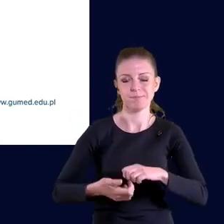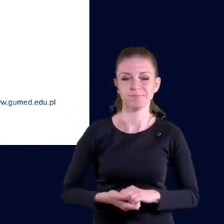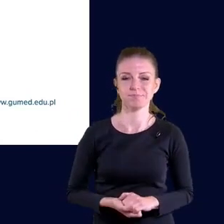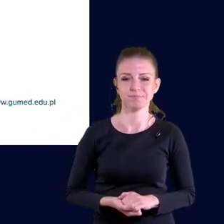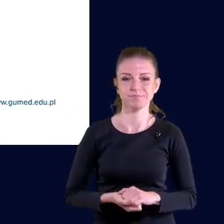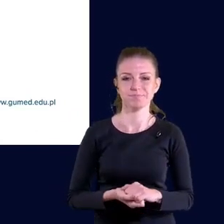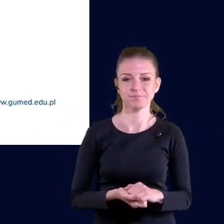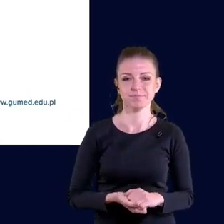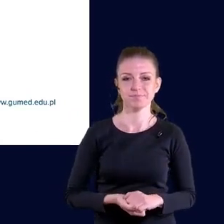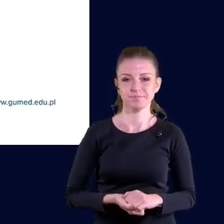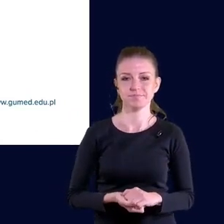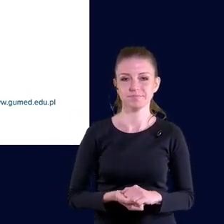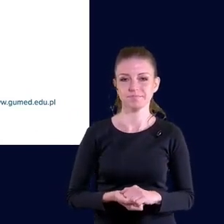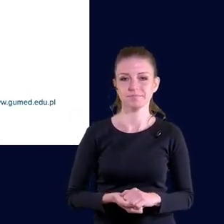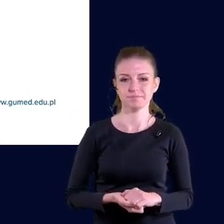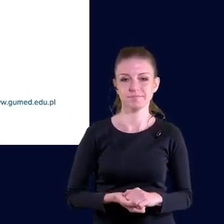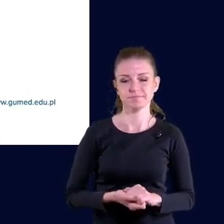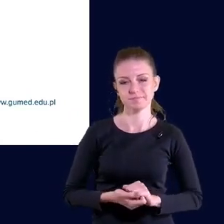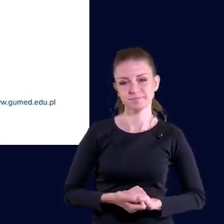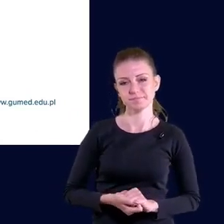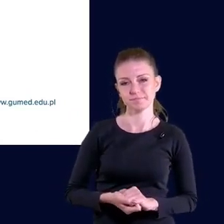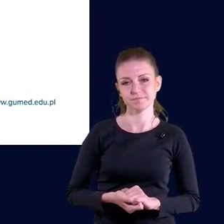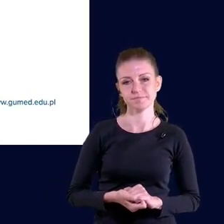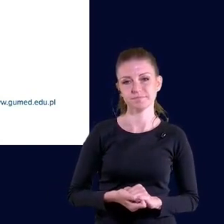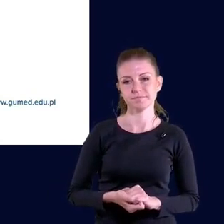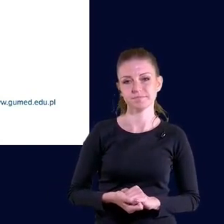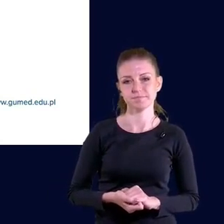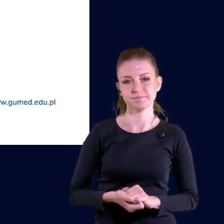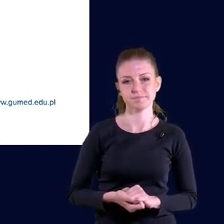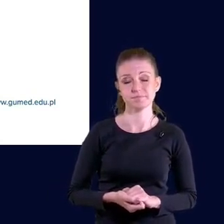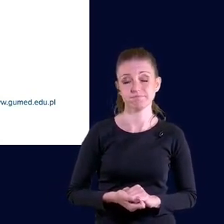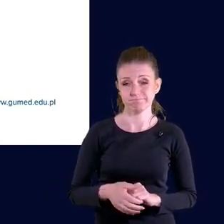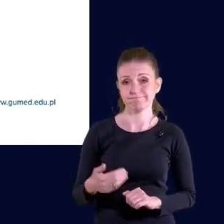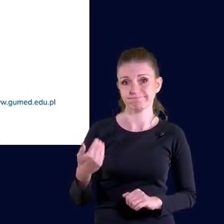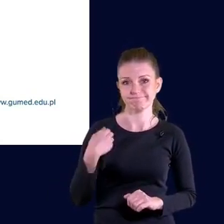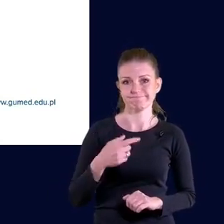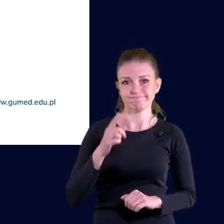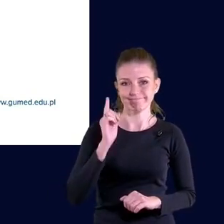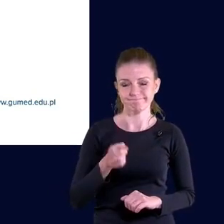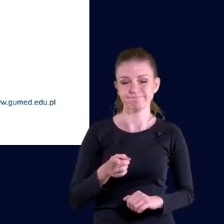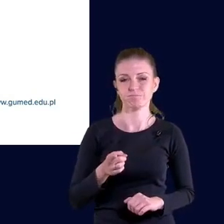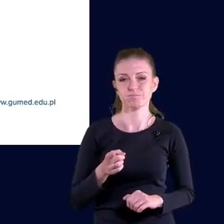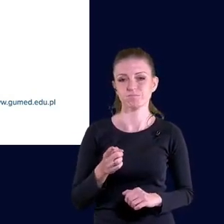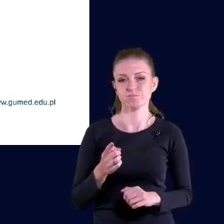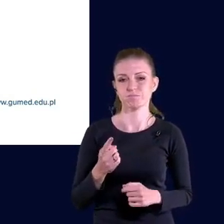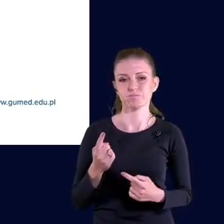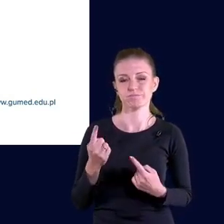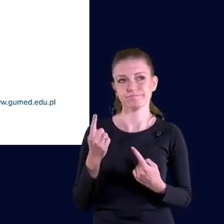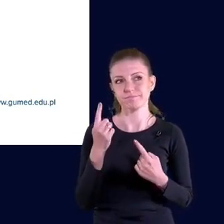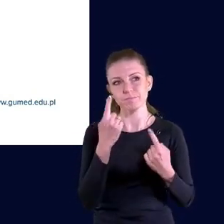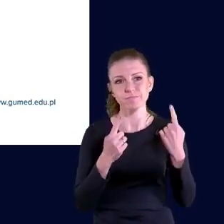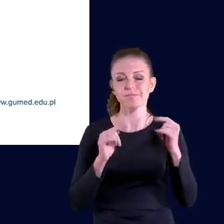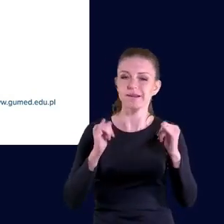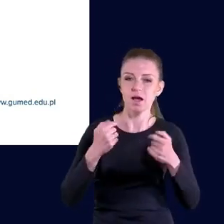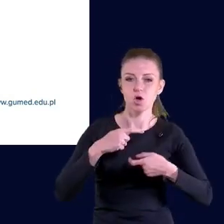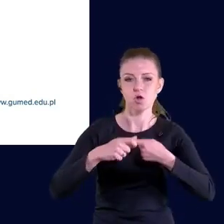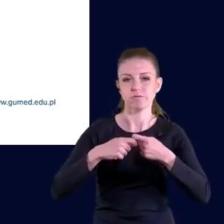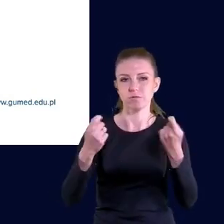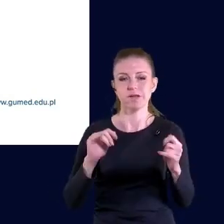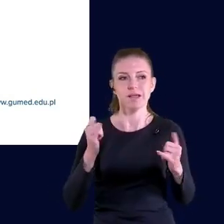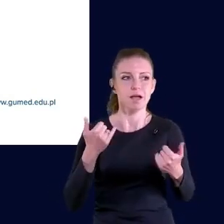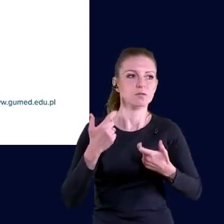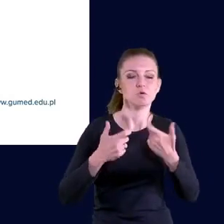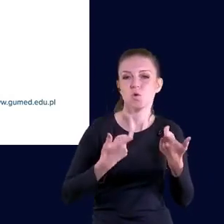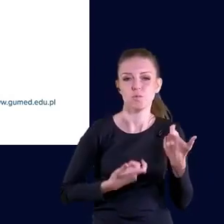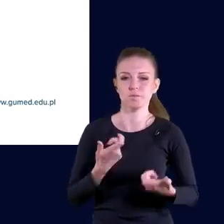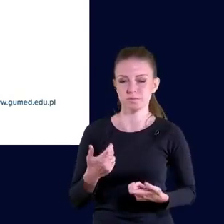No to też przysporzyło niemałego problemu musieliśmy też pewnych rozwiązań Poproszę o kolejny